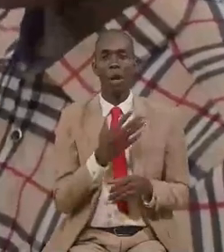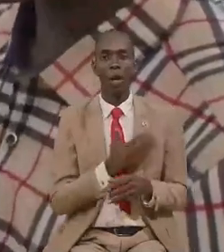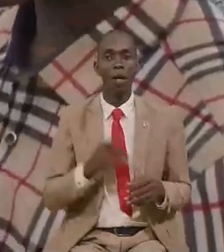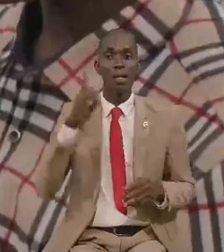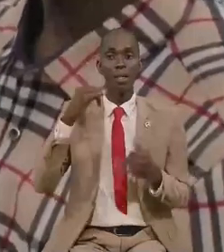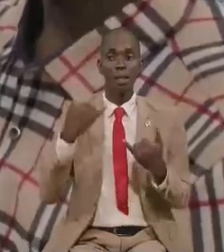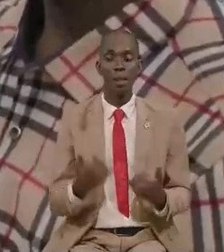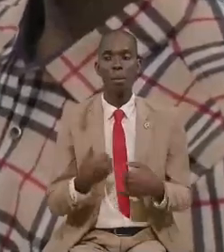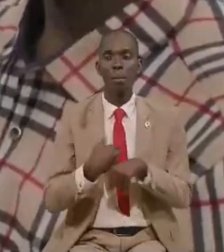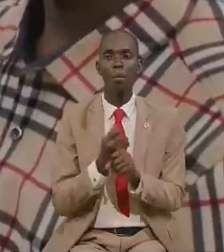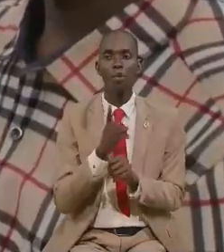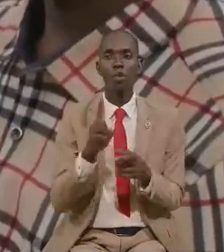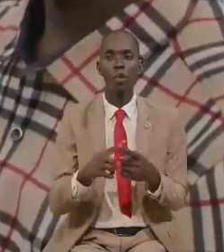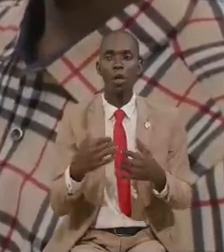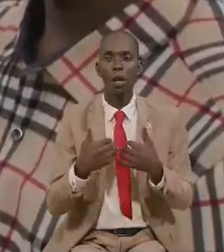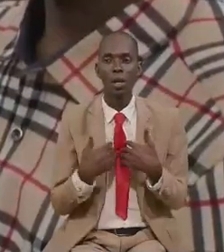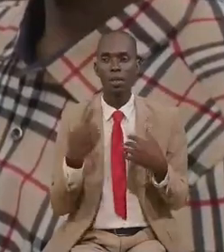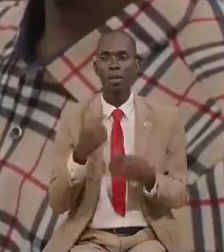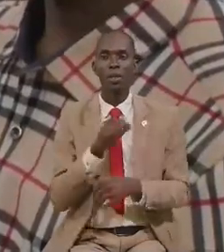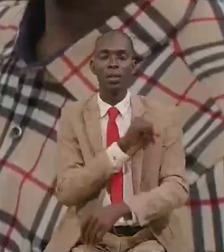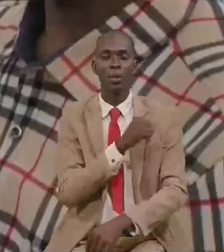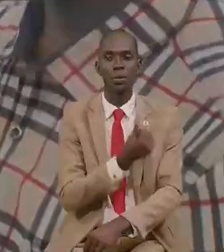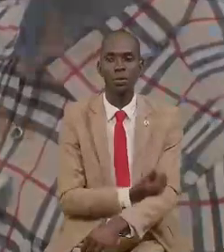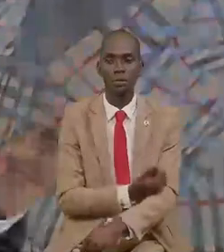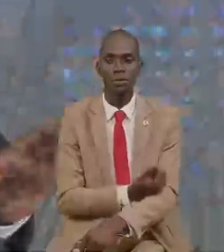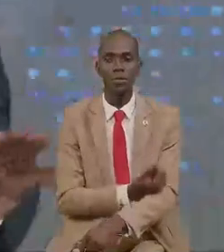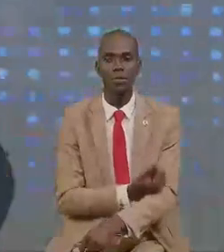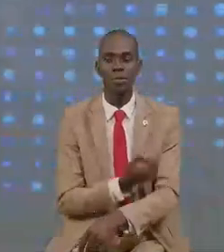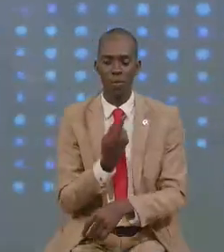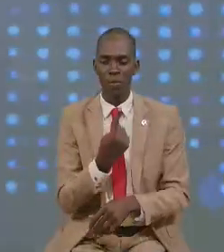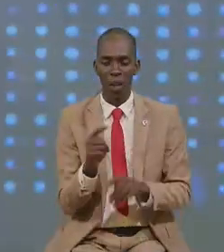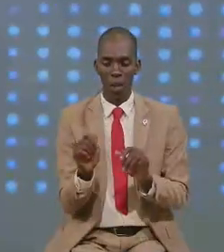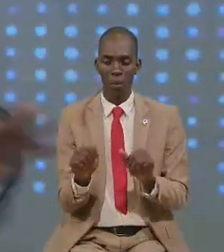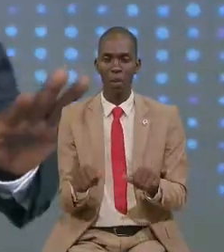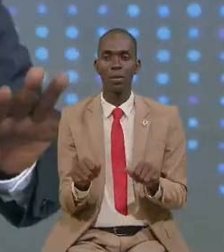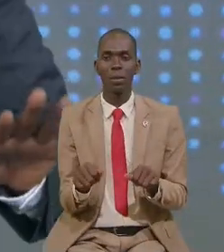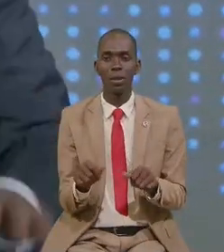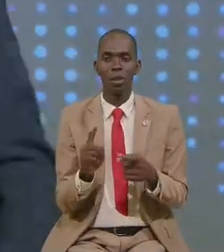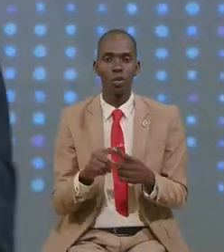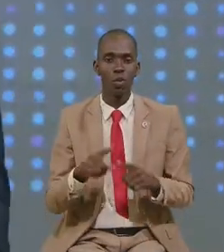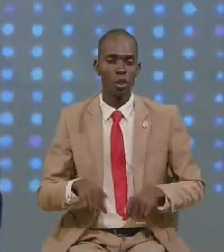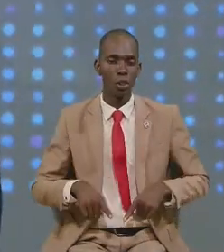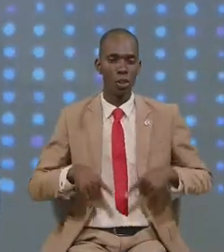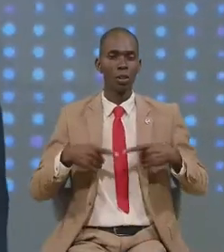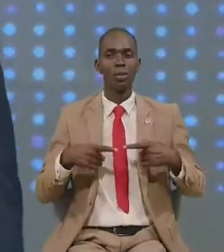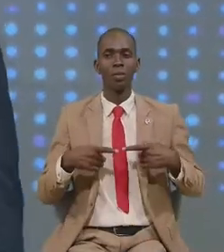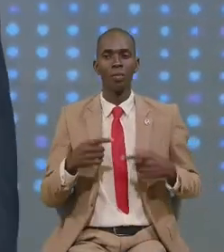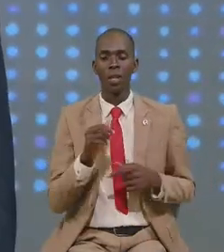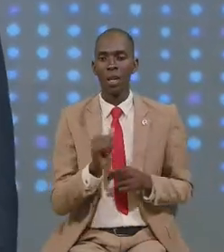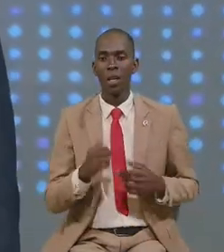t'amène à avoir l'autorité, la capacité de mener une